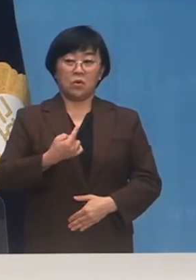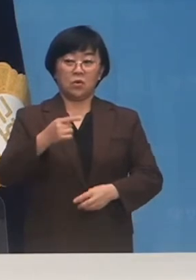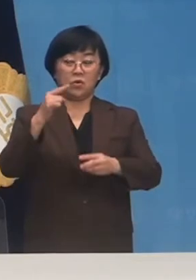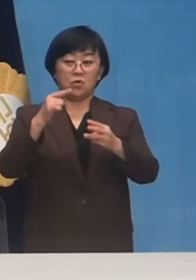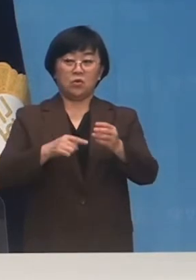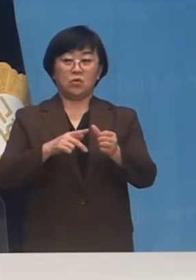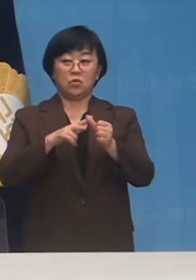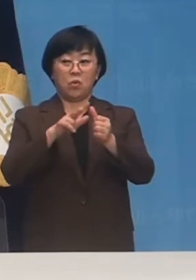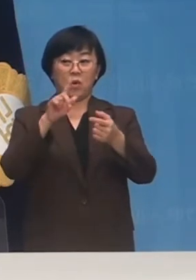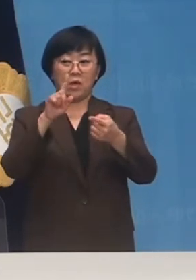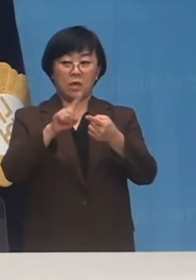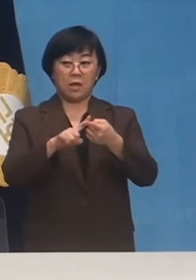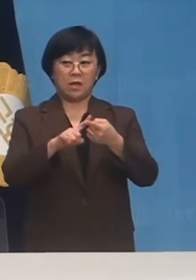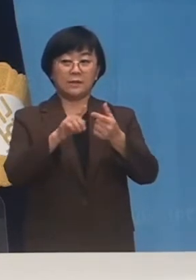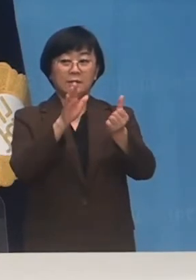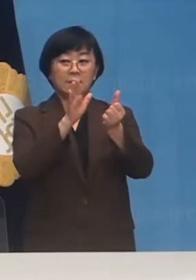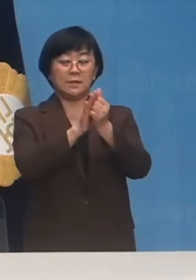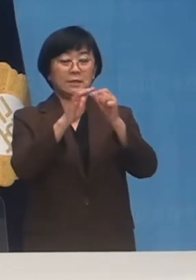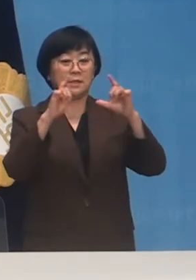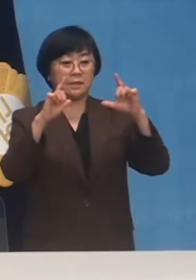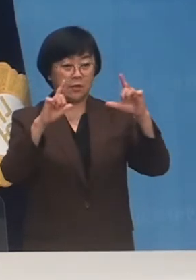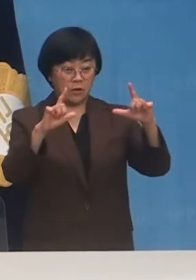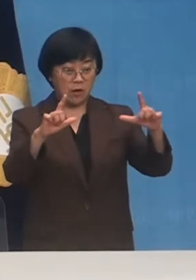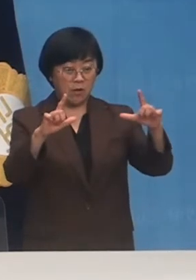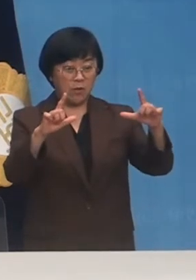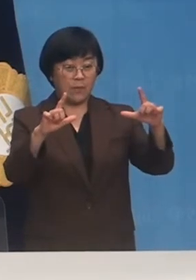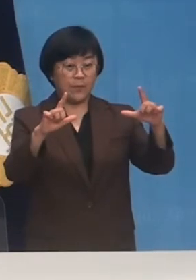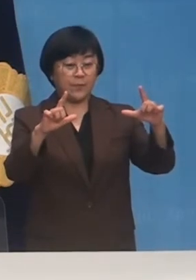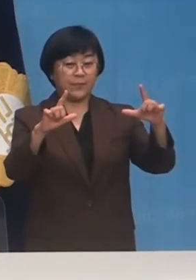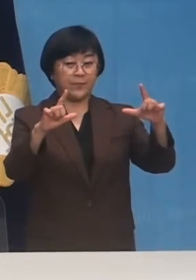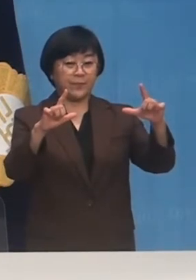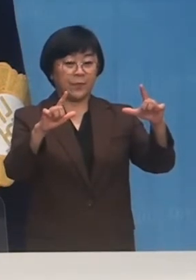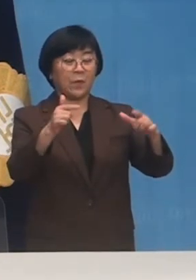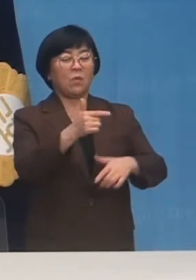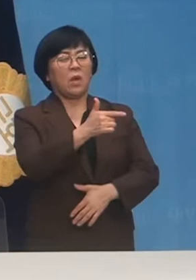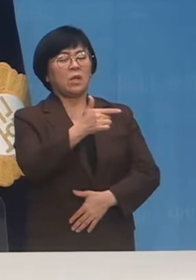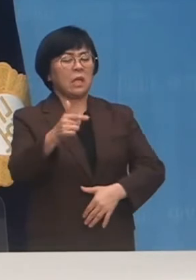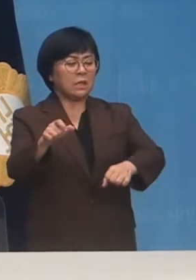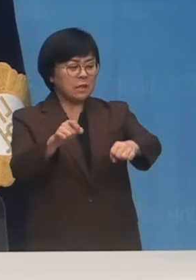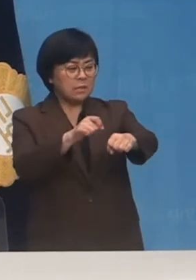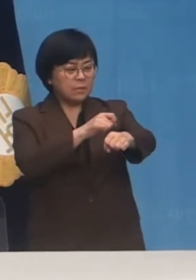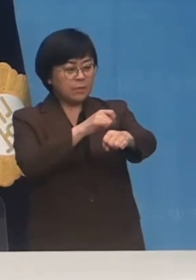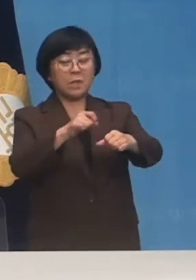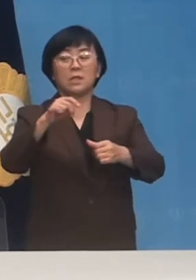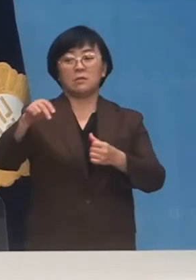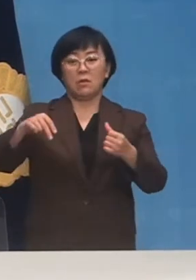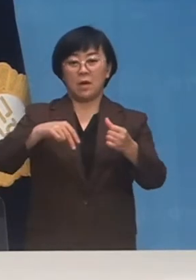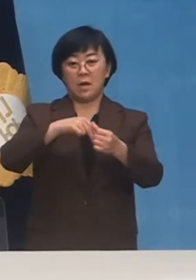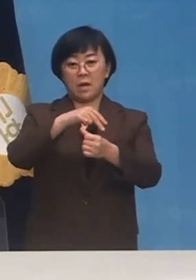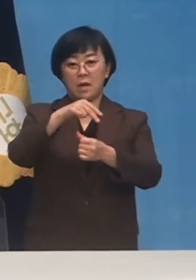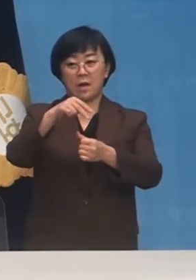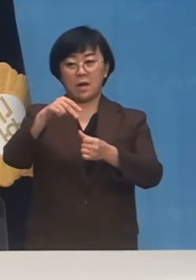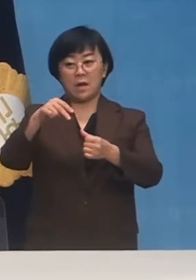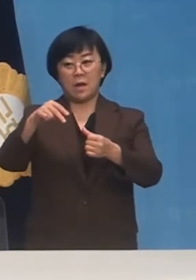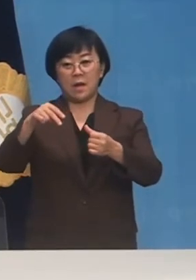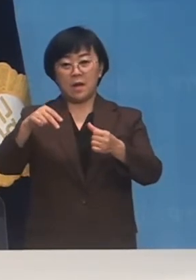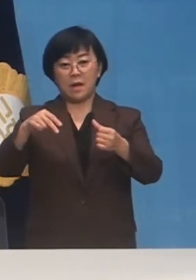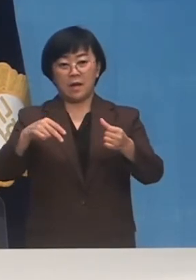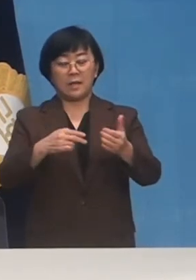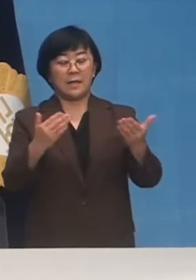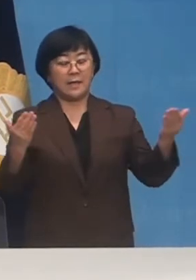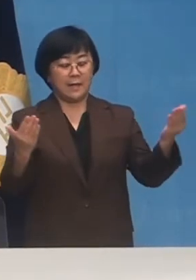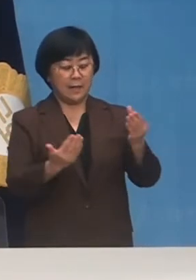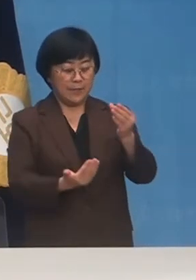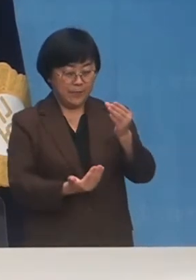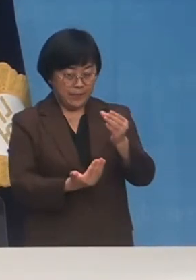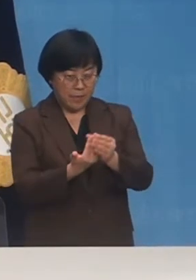대한 지지 선언을 한 것은 매우 이례적인 만큼 아주 놀랄 만한 대사건이라고